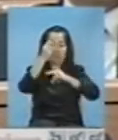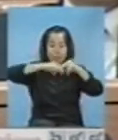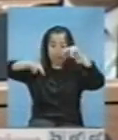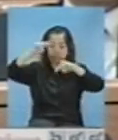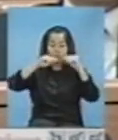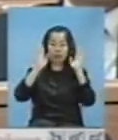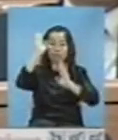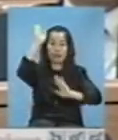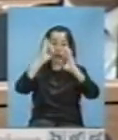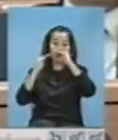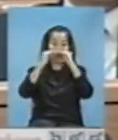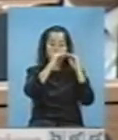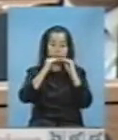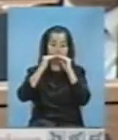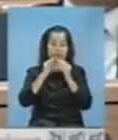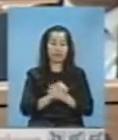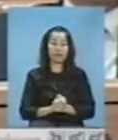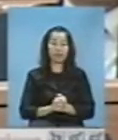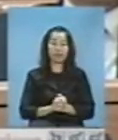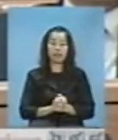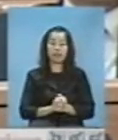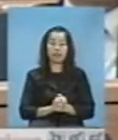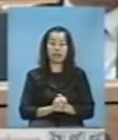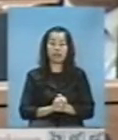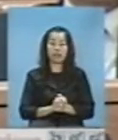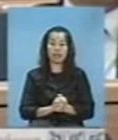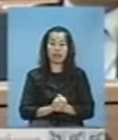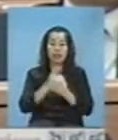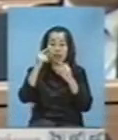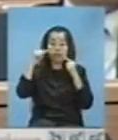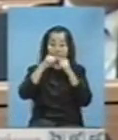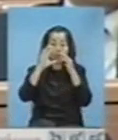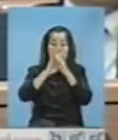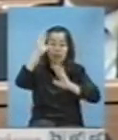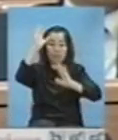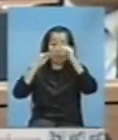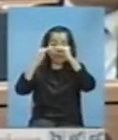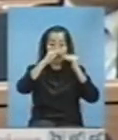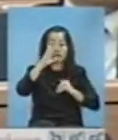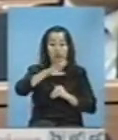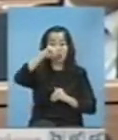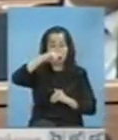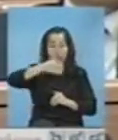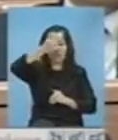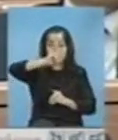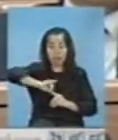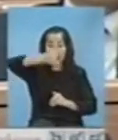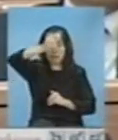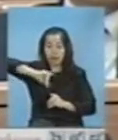ตยเราจะพบความจริงว่าประชาธิปไตยประเทศไทยลุ่มดอนมาตล